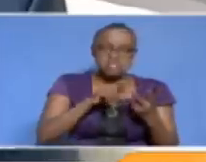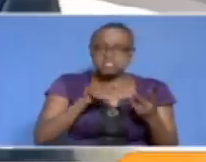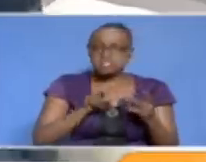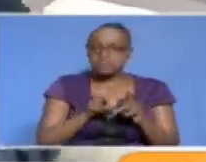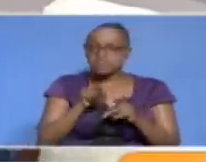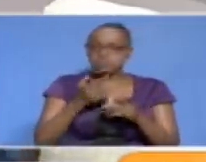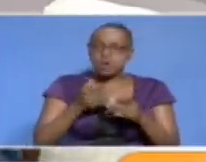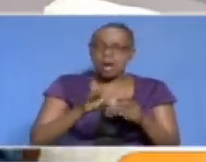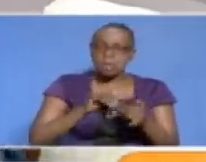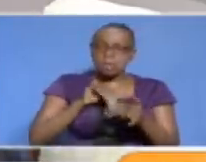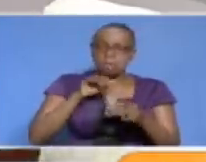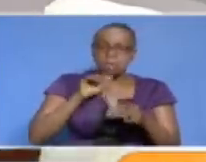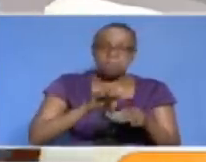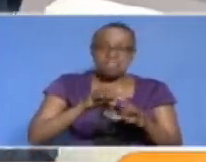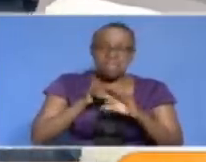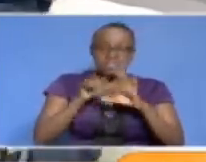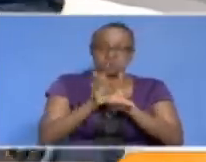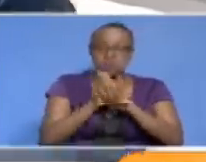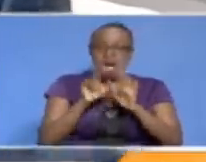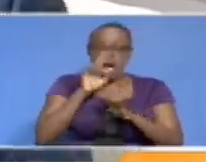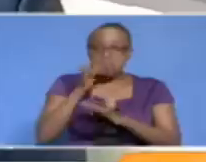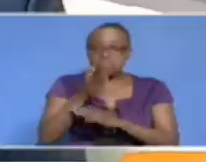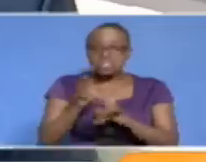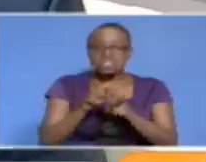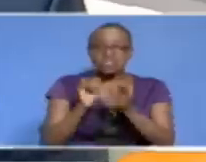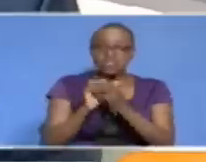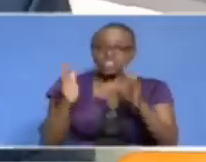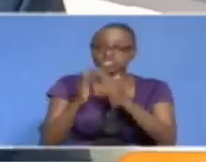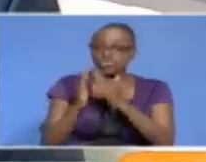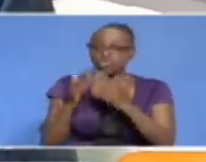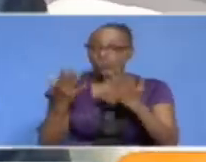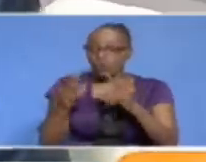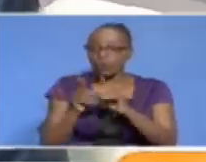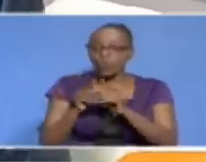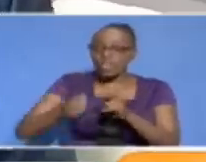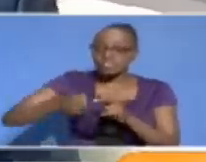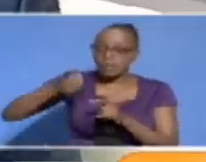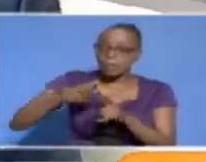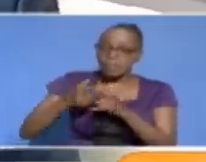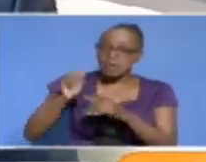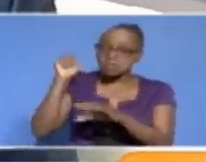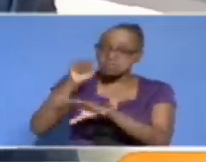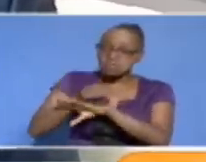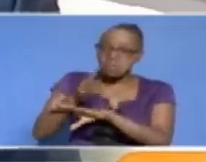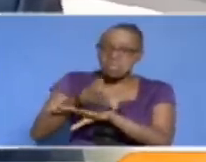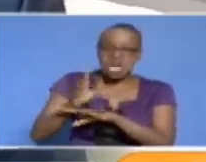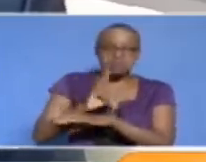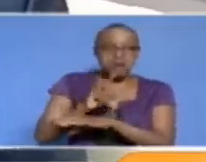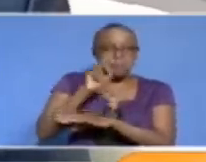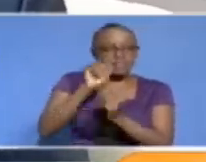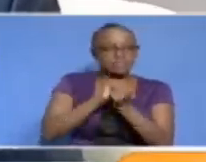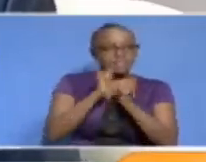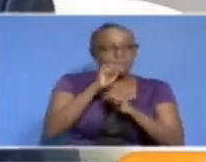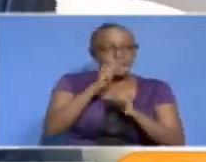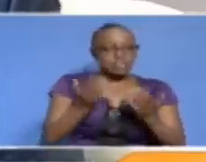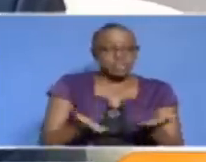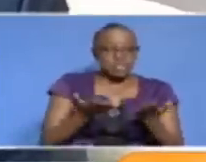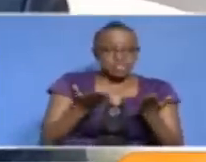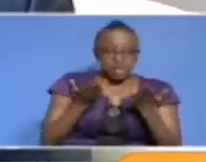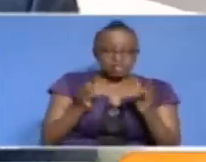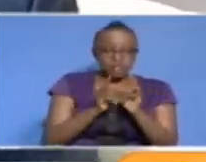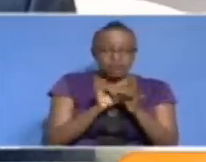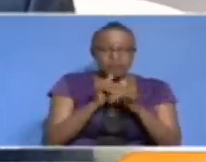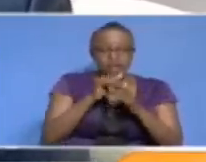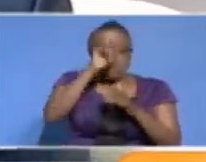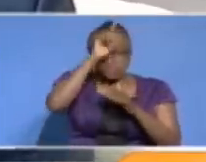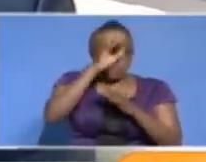hapo, mama yako wako hapo, uncle yako wako hapo, unaenda kwa choko karatasi. We have to change this kind of life. Lazima tu upgrade slums, wana